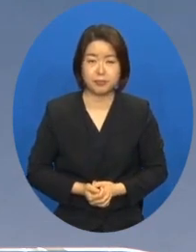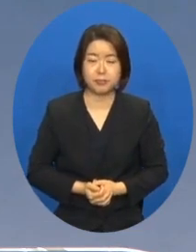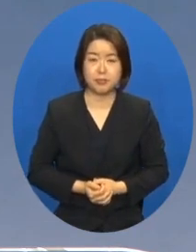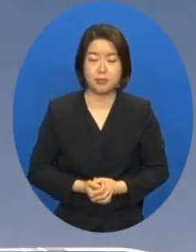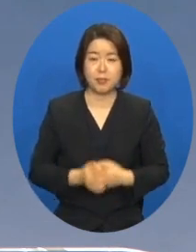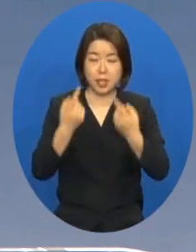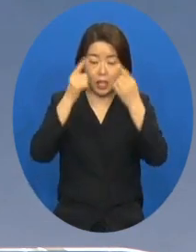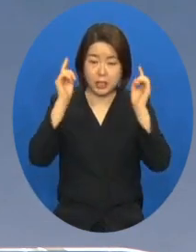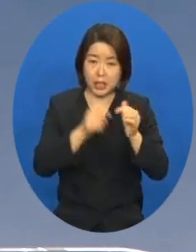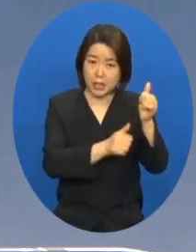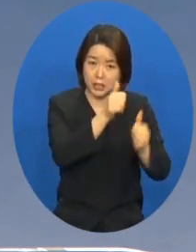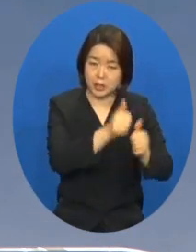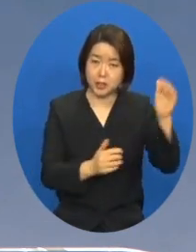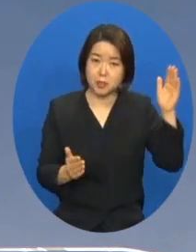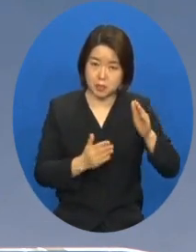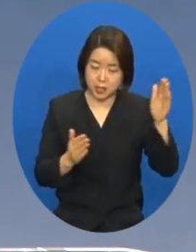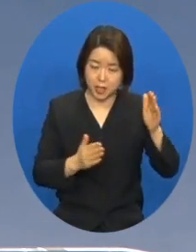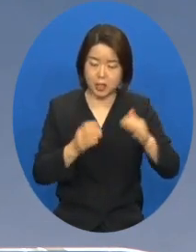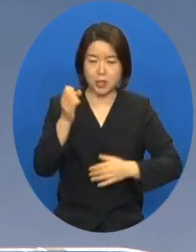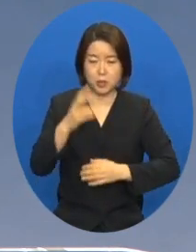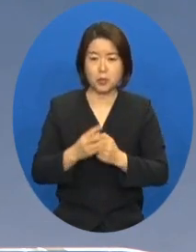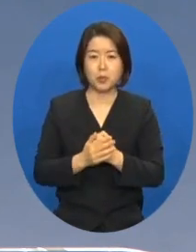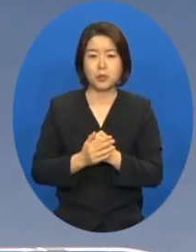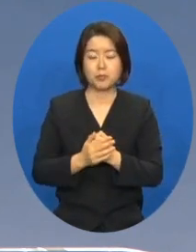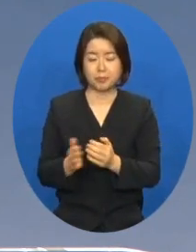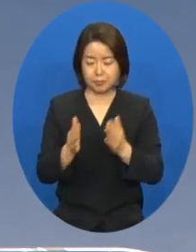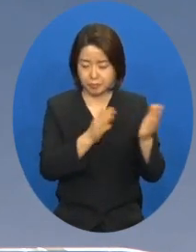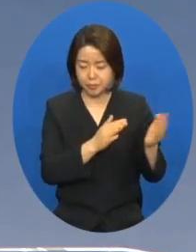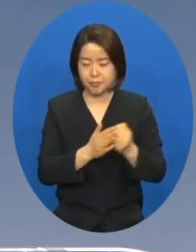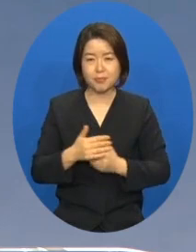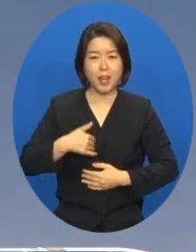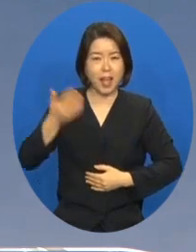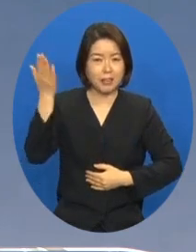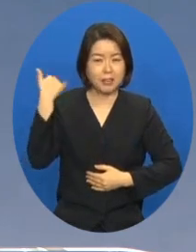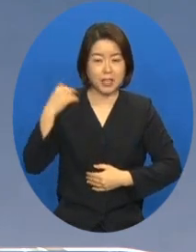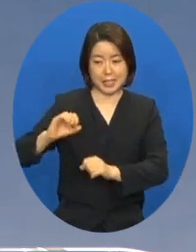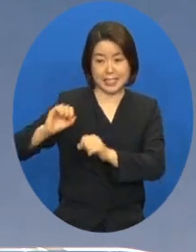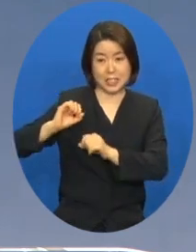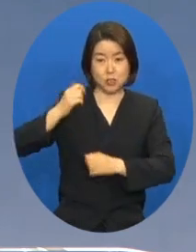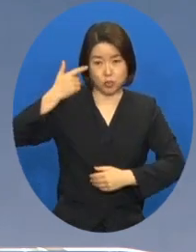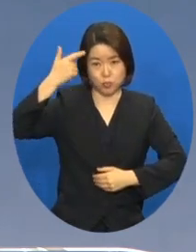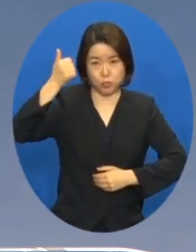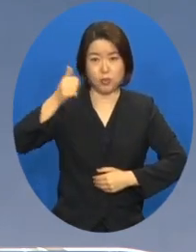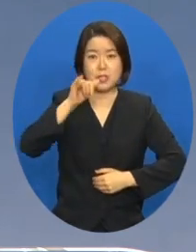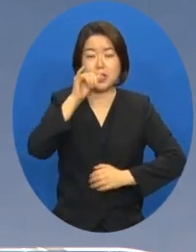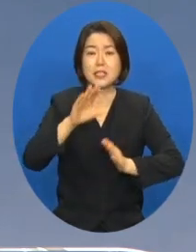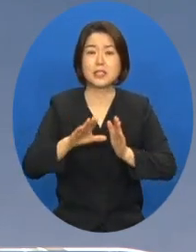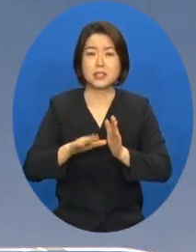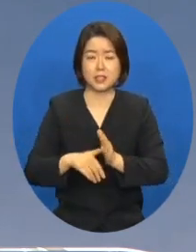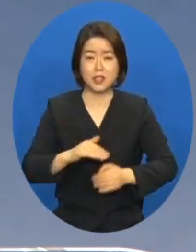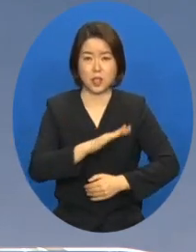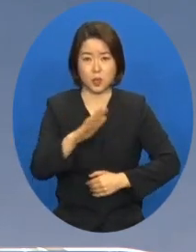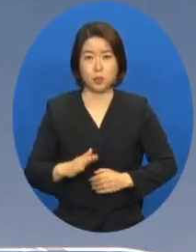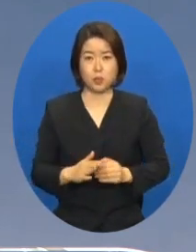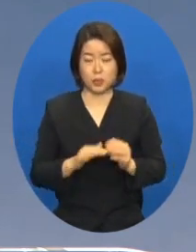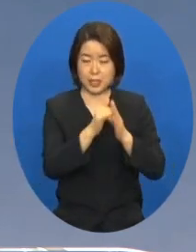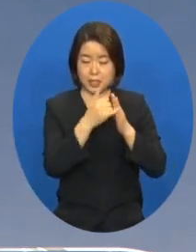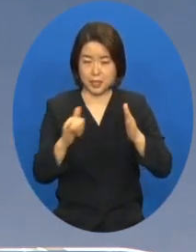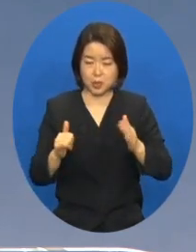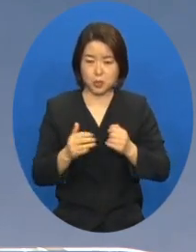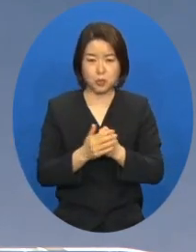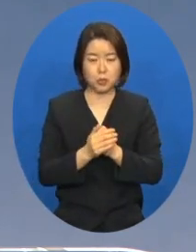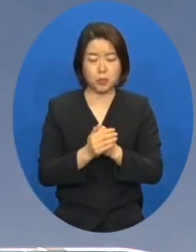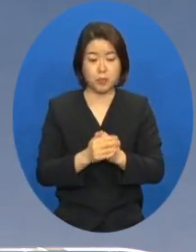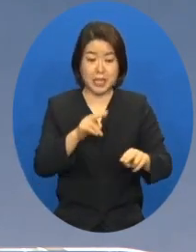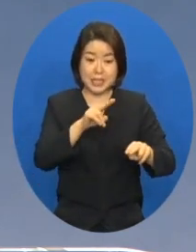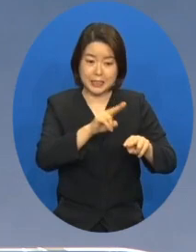입시생들 뿐만 아니고 제가 군목으로 있을 때 우리 군인 가족들도 진급철만 되면